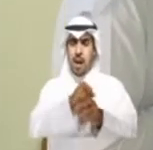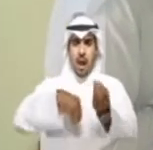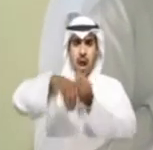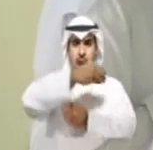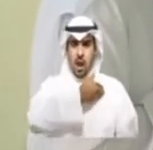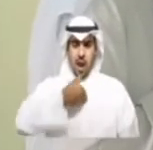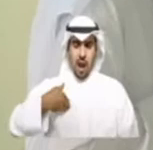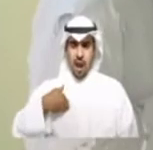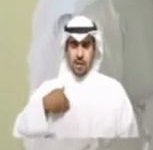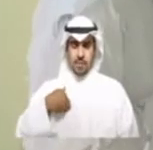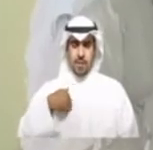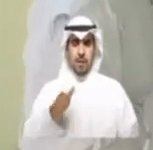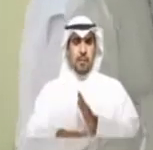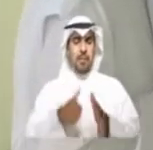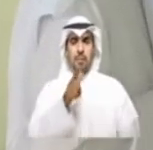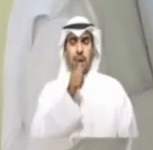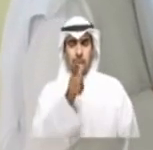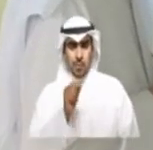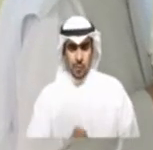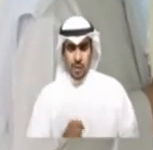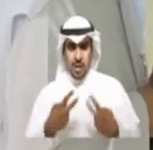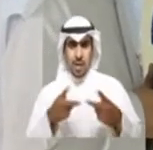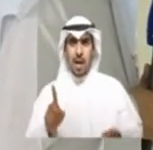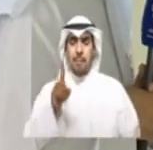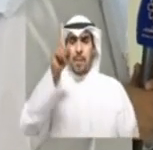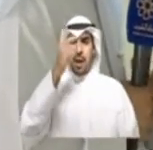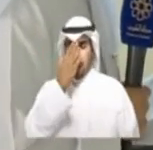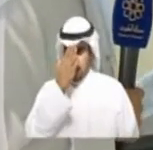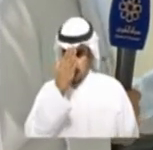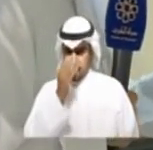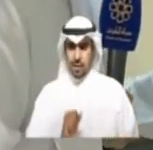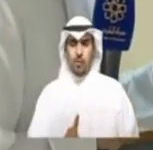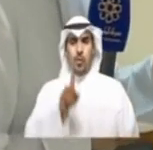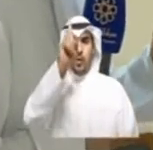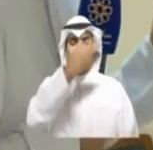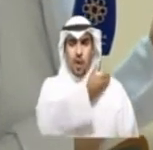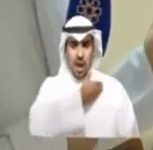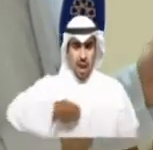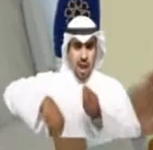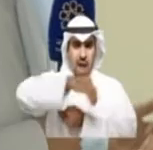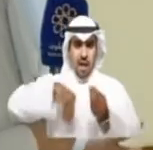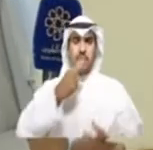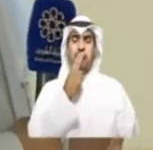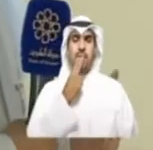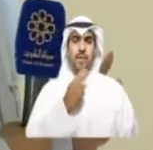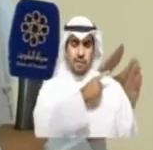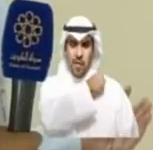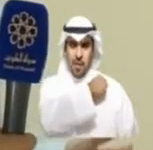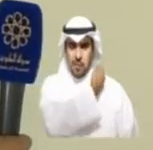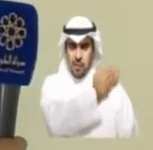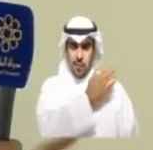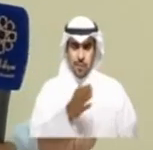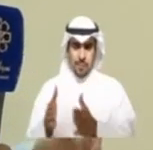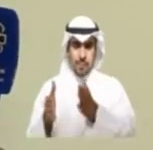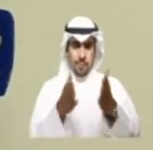طاعتك أستاذ محمد وحج مبرور إن شاء الله. أطلعنا على آخر